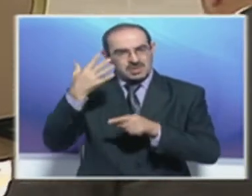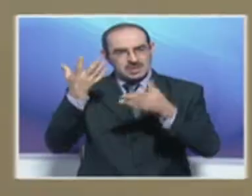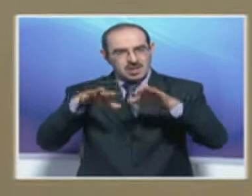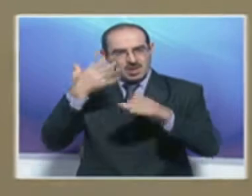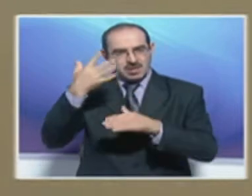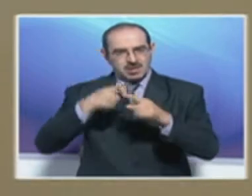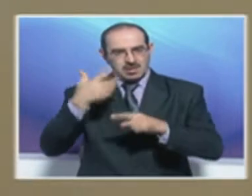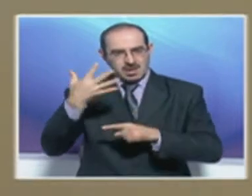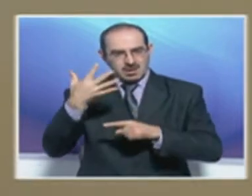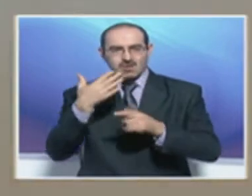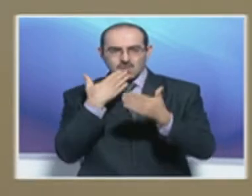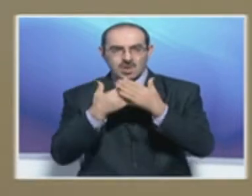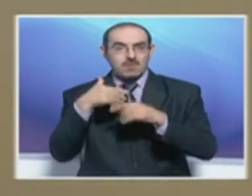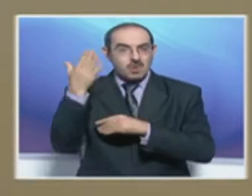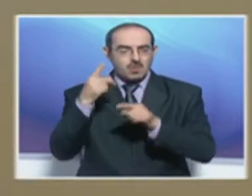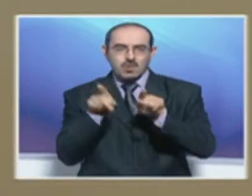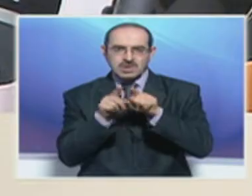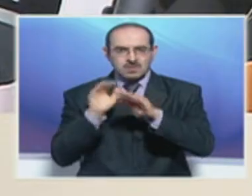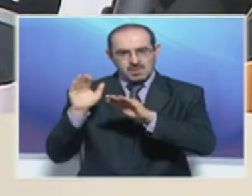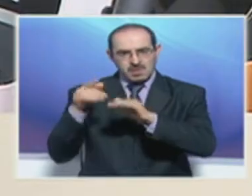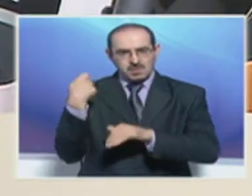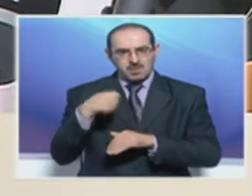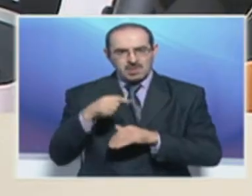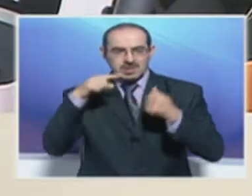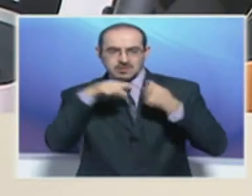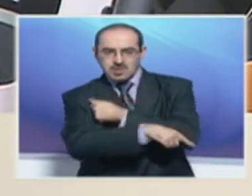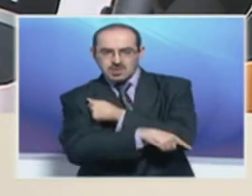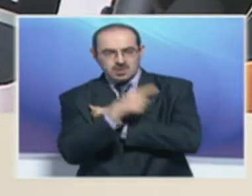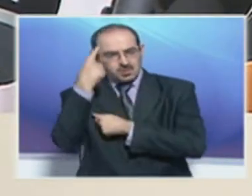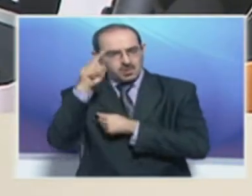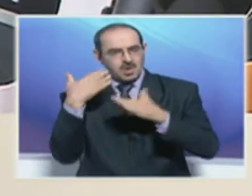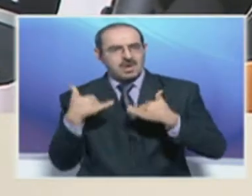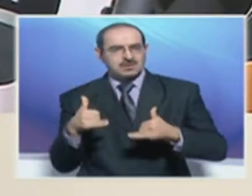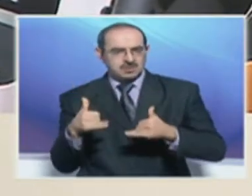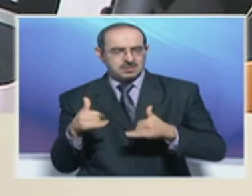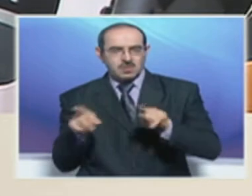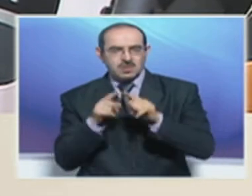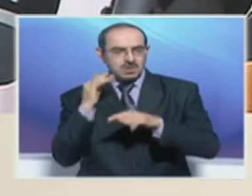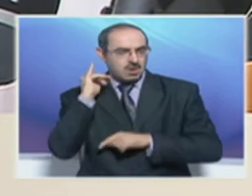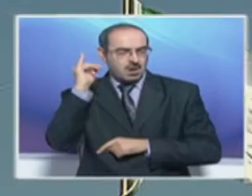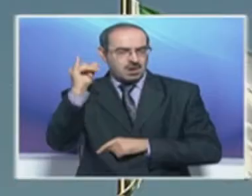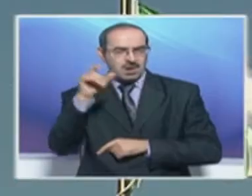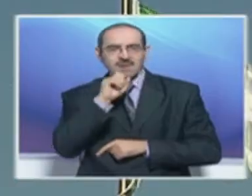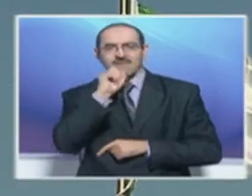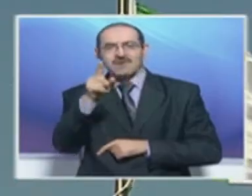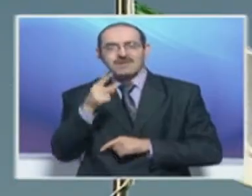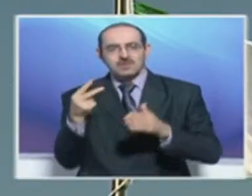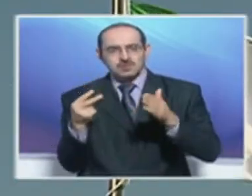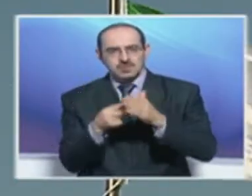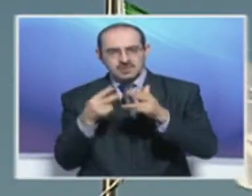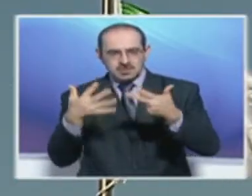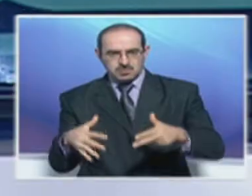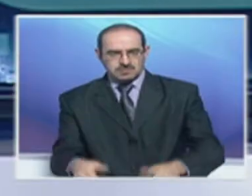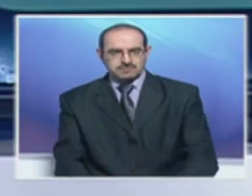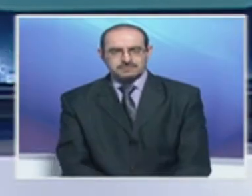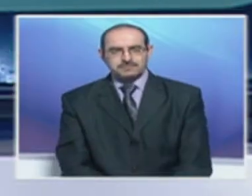5+5، فيما تظل رئاسة الضفة الجنوبية للجزائر إلى غاية نهاية